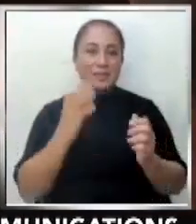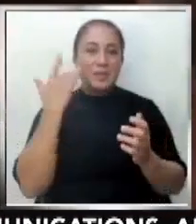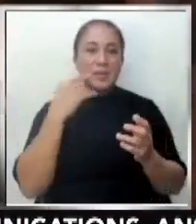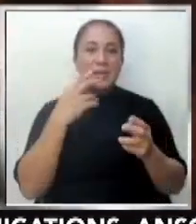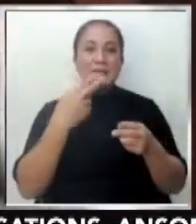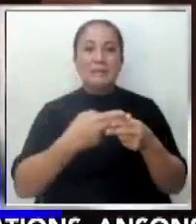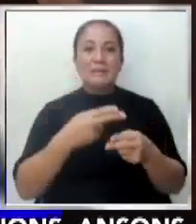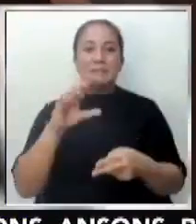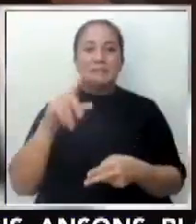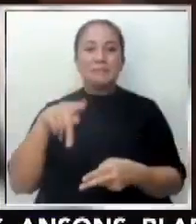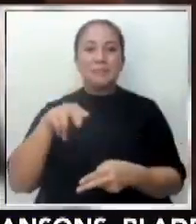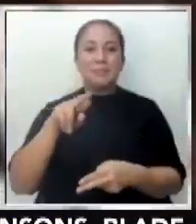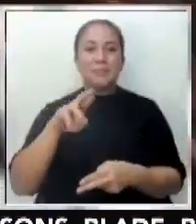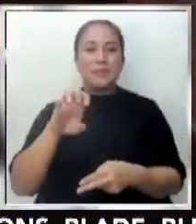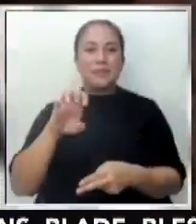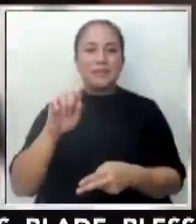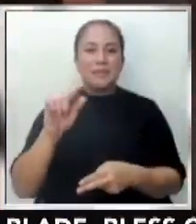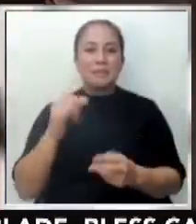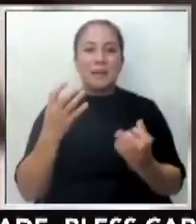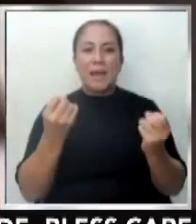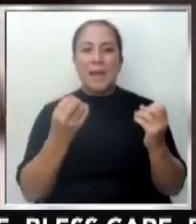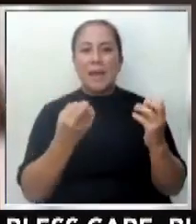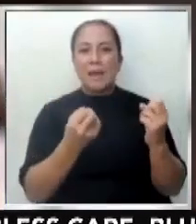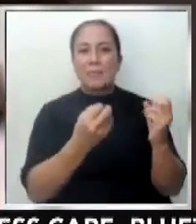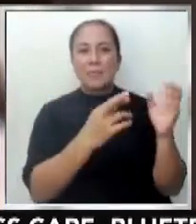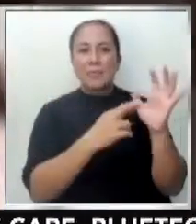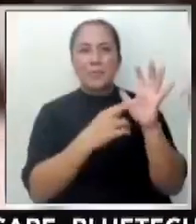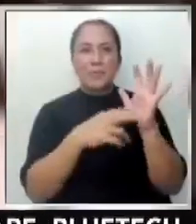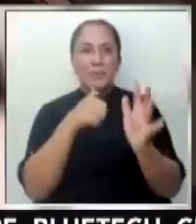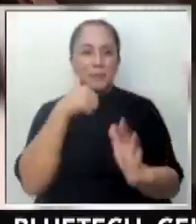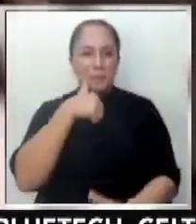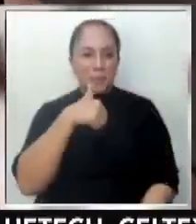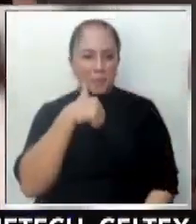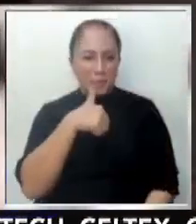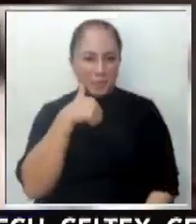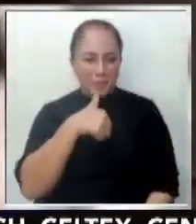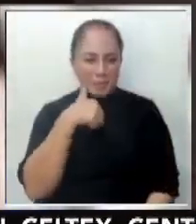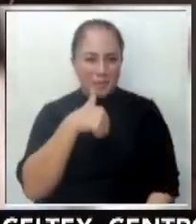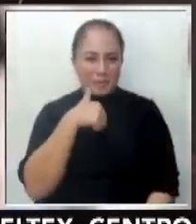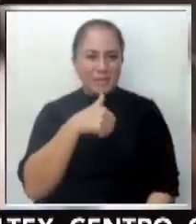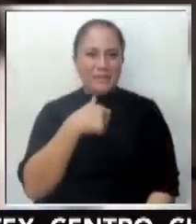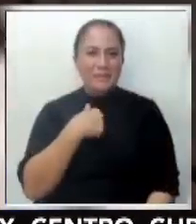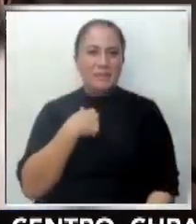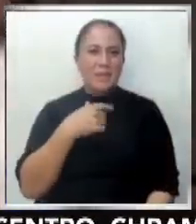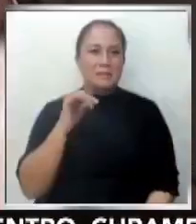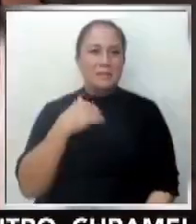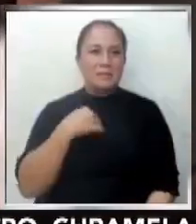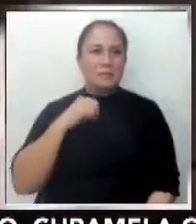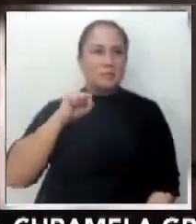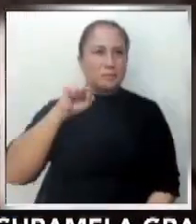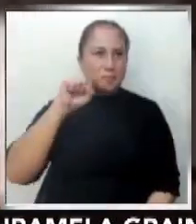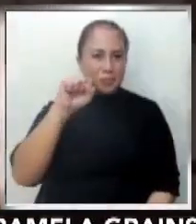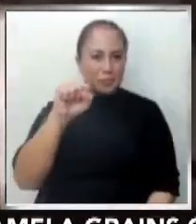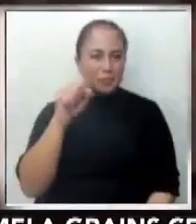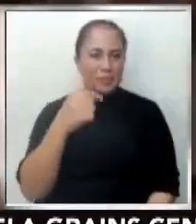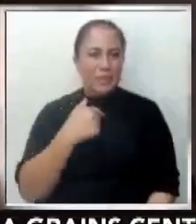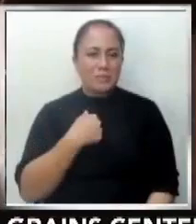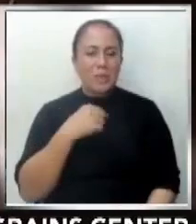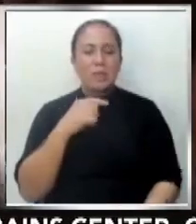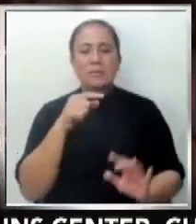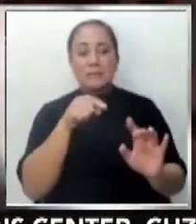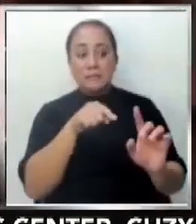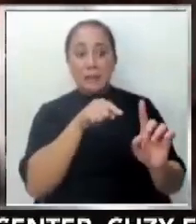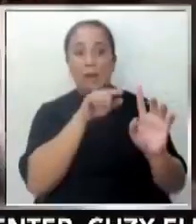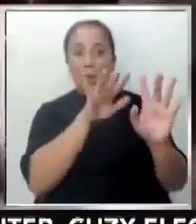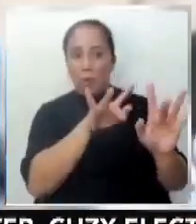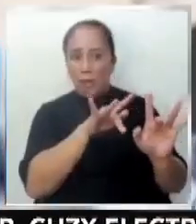dami kong marerepresent na mga kababaihan na parang may pinaglalaban. Kawawa siya pero